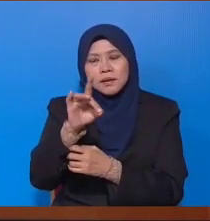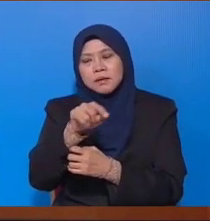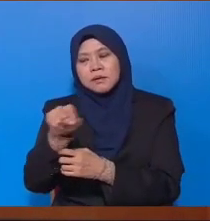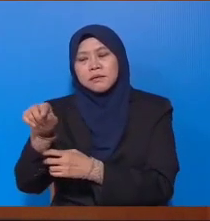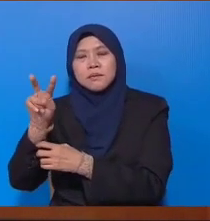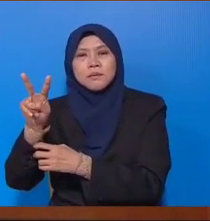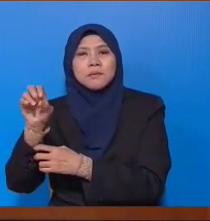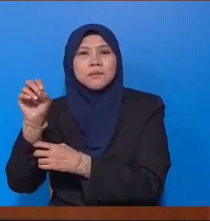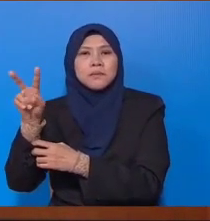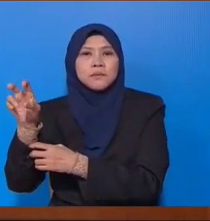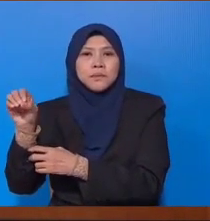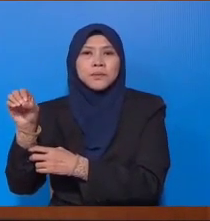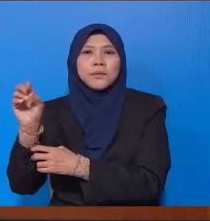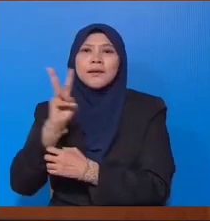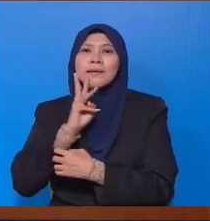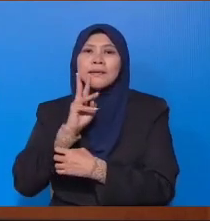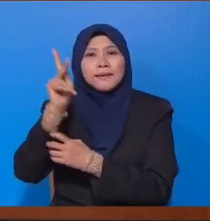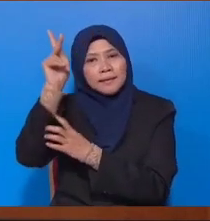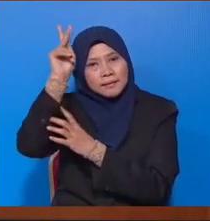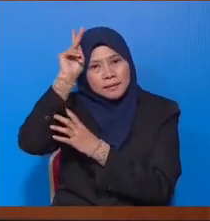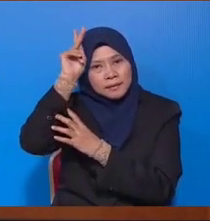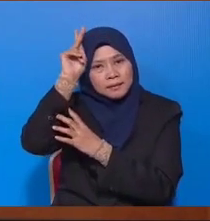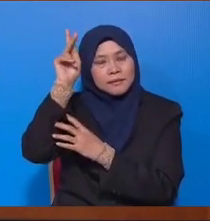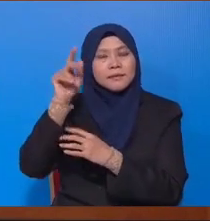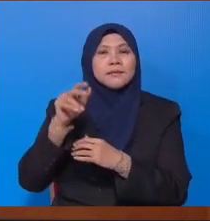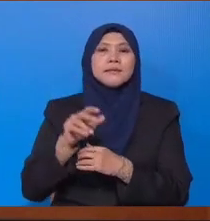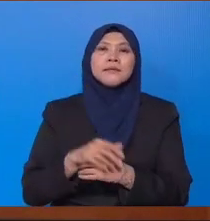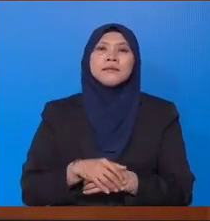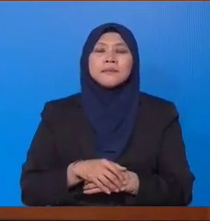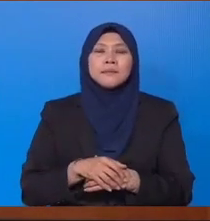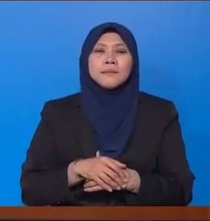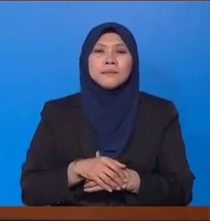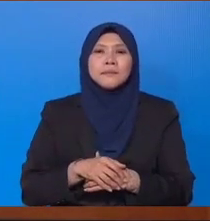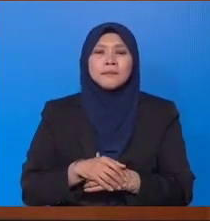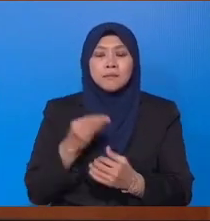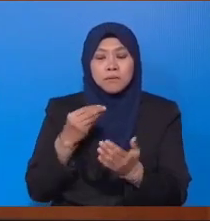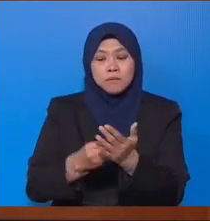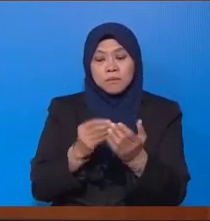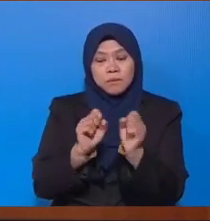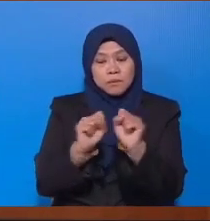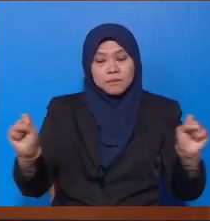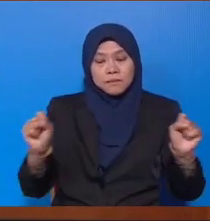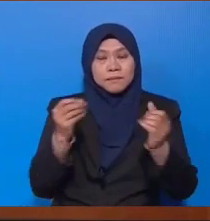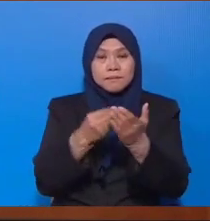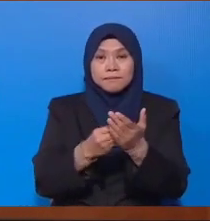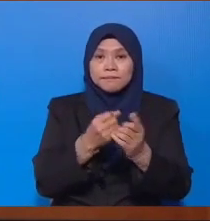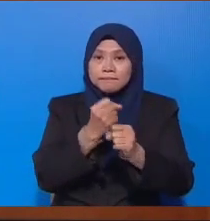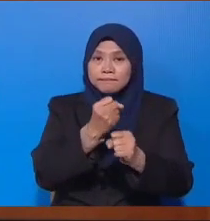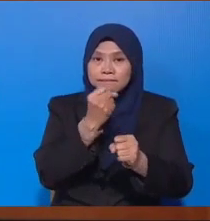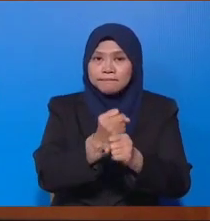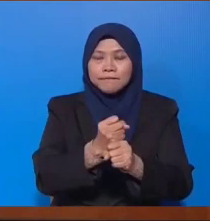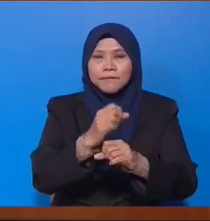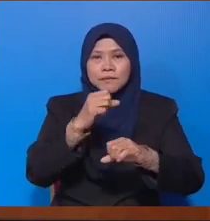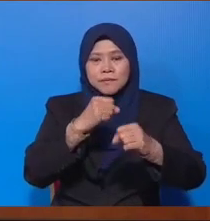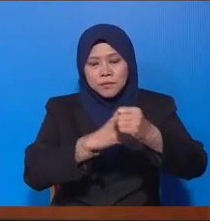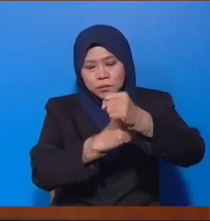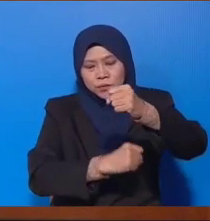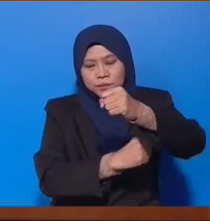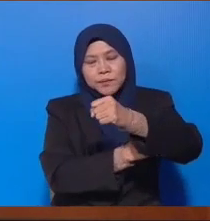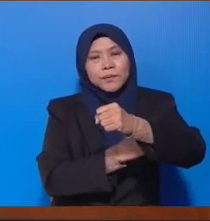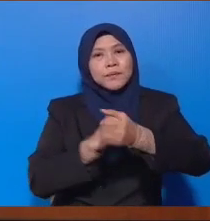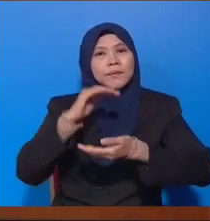hingga 2020 iklan tahun sendiri berhak ataupun IKSPI pemilihan ini adalah bagi kejang-kejang meningkatkan infrastruktur